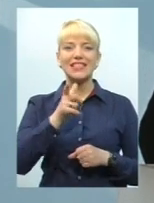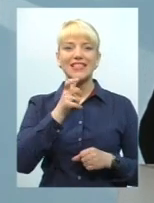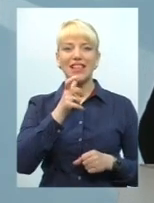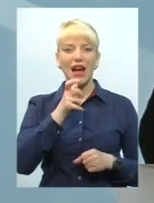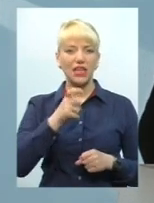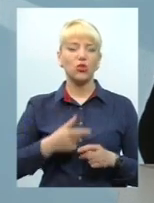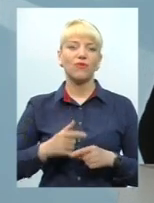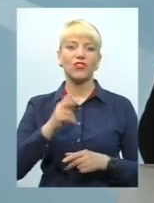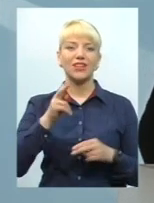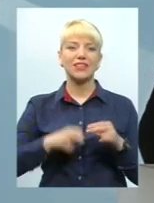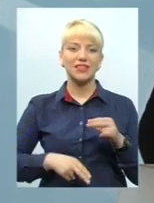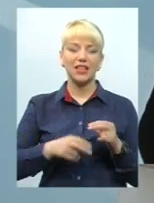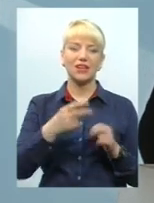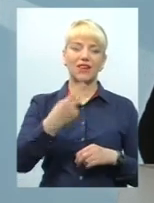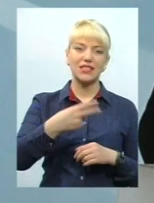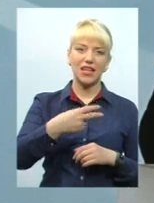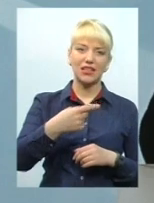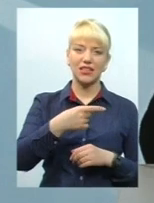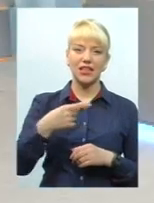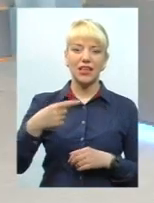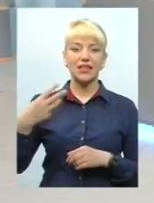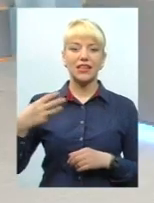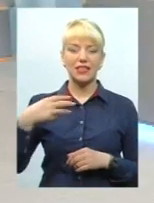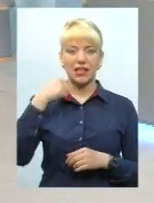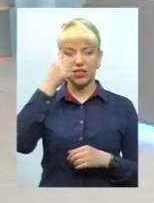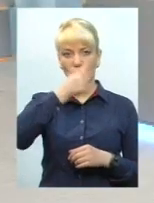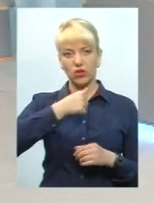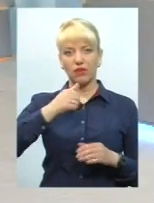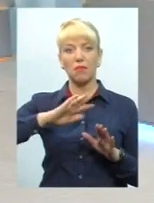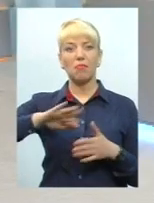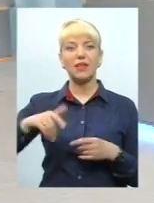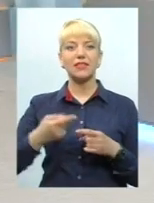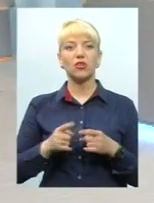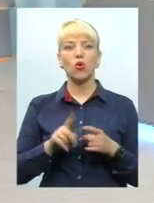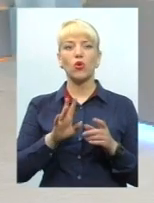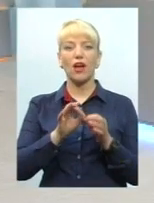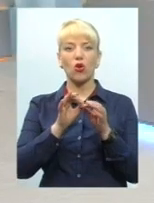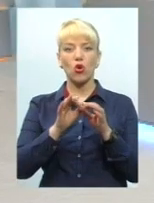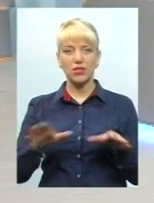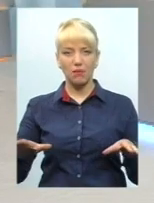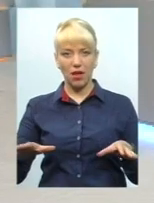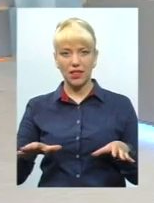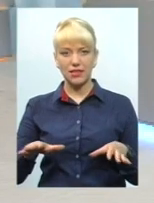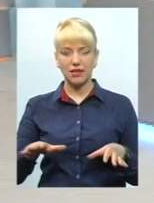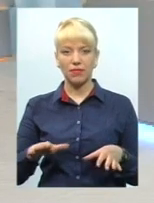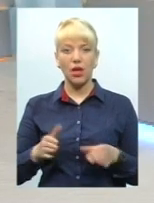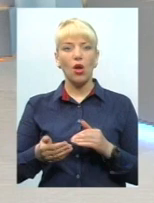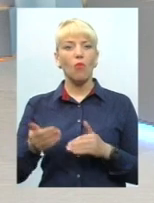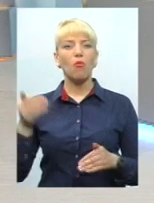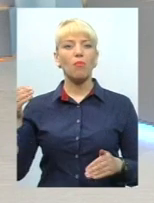кінці 20-30-х років. Після того, як розпалася попередня